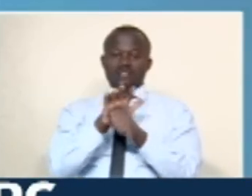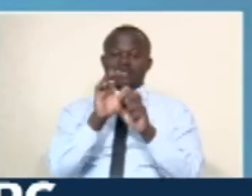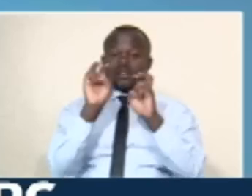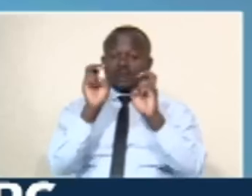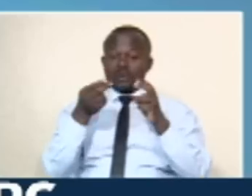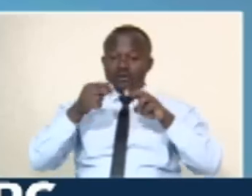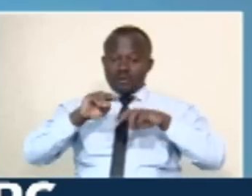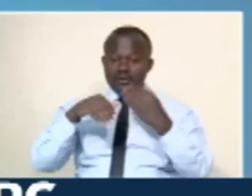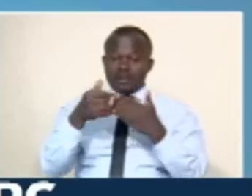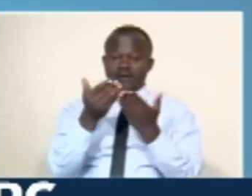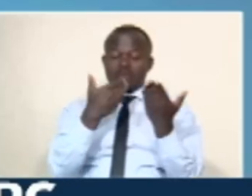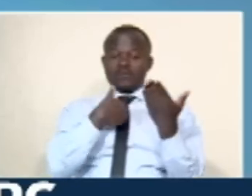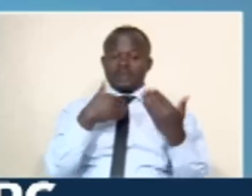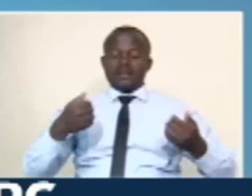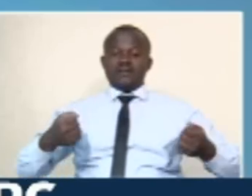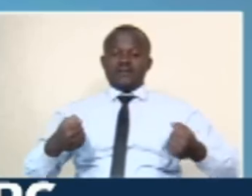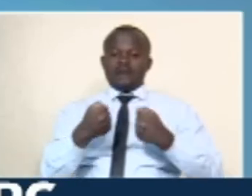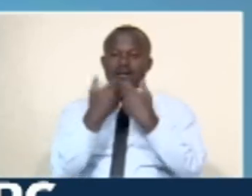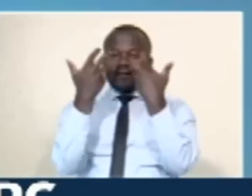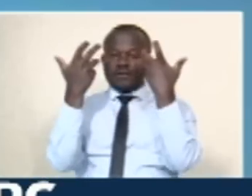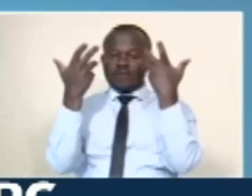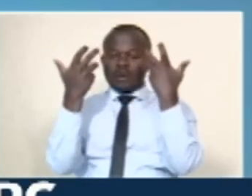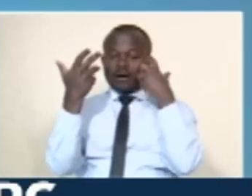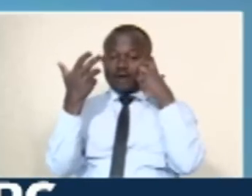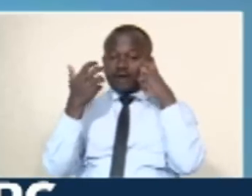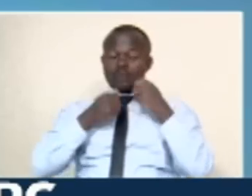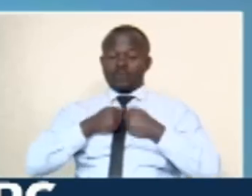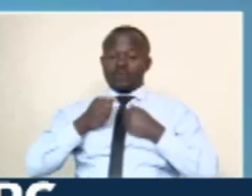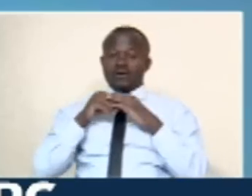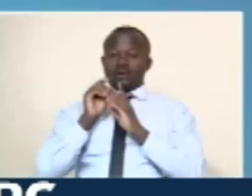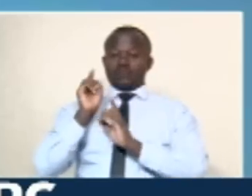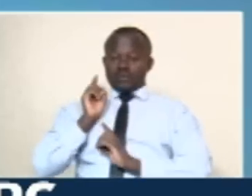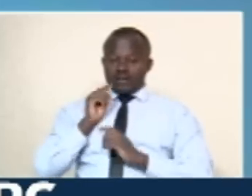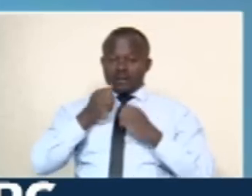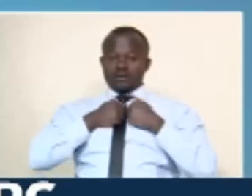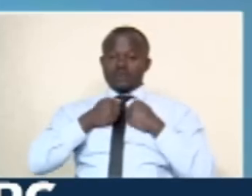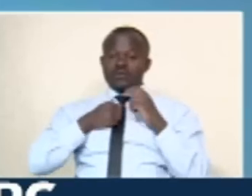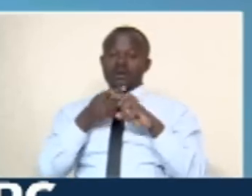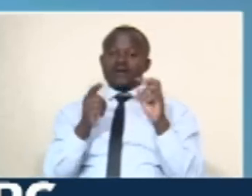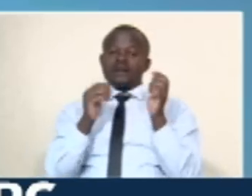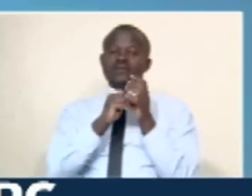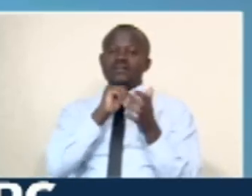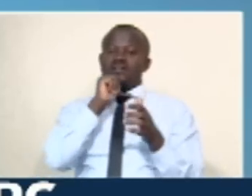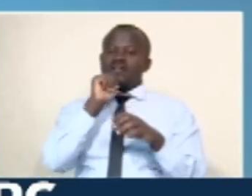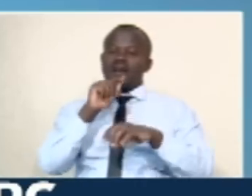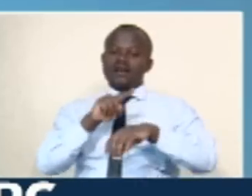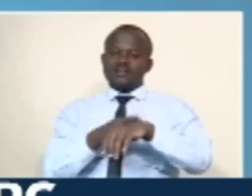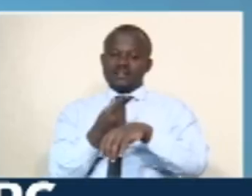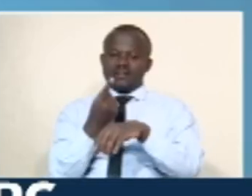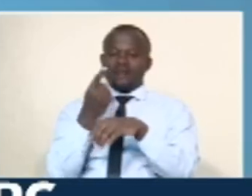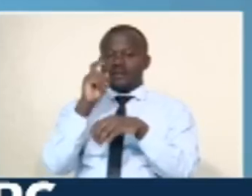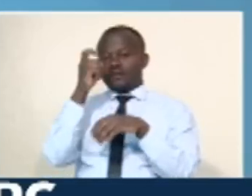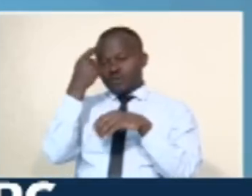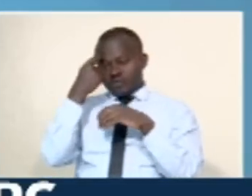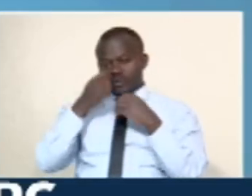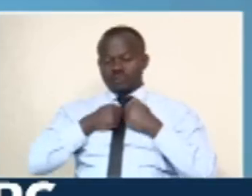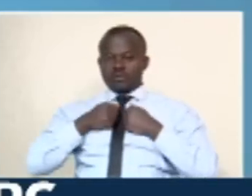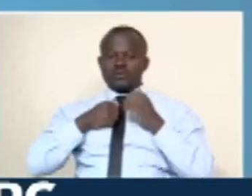ibiberayo binagira ingaruka ku Rwanda, ku mutekano w'u Rwanda, kandi nta gihe guverinoma y'u